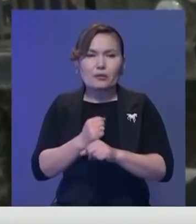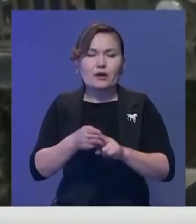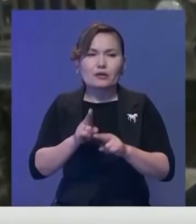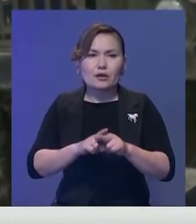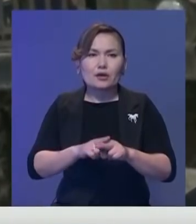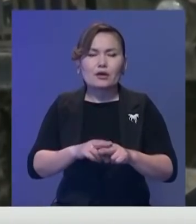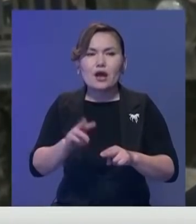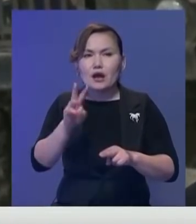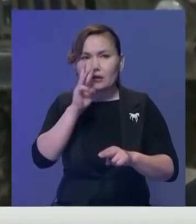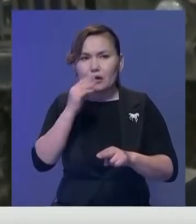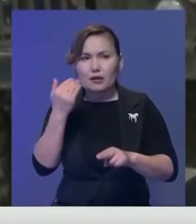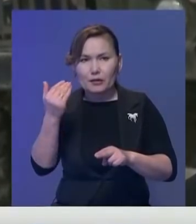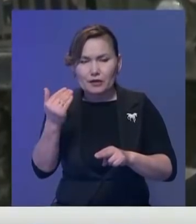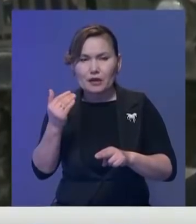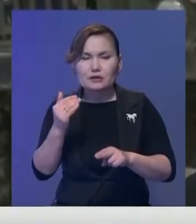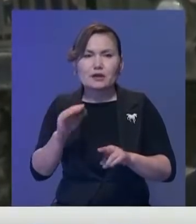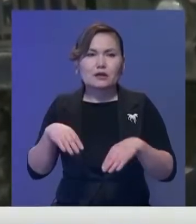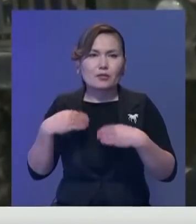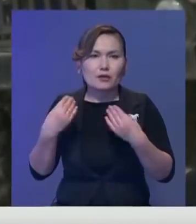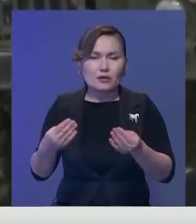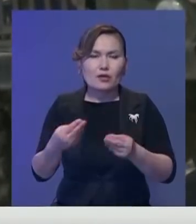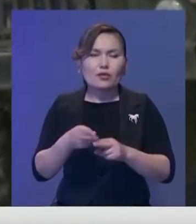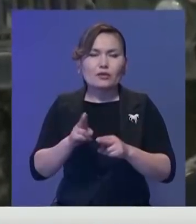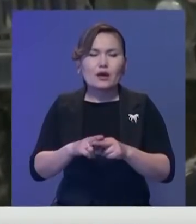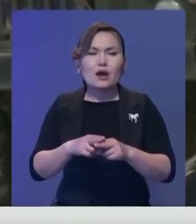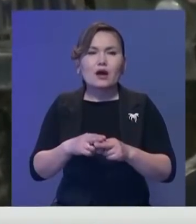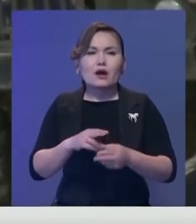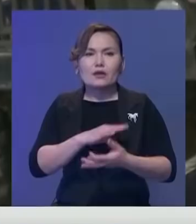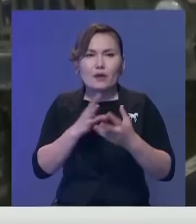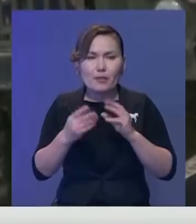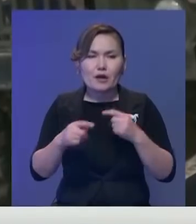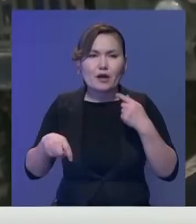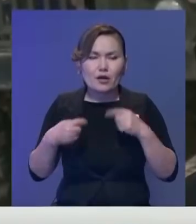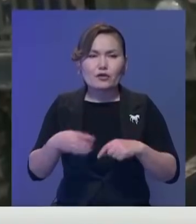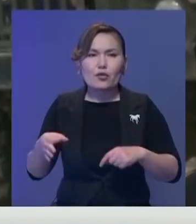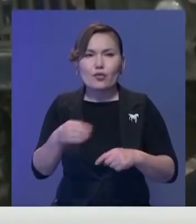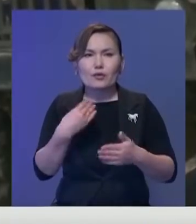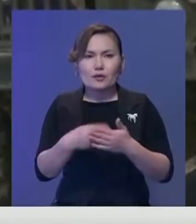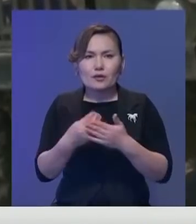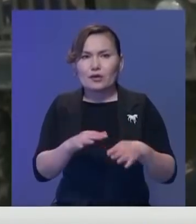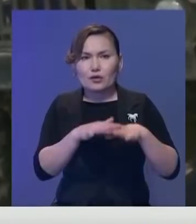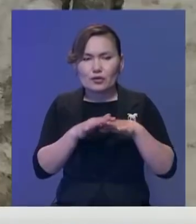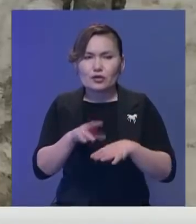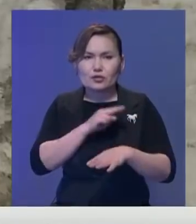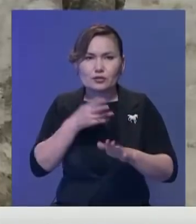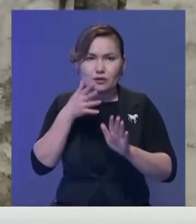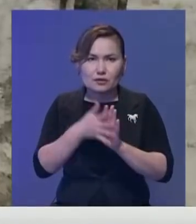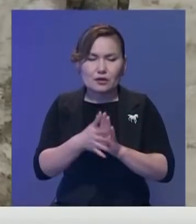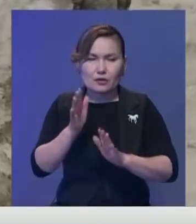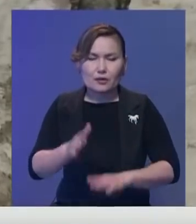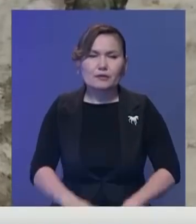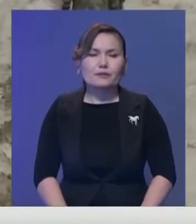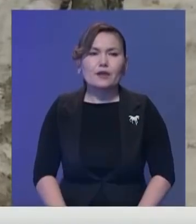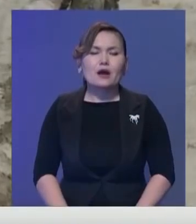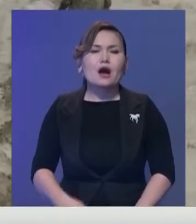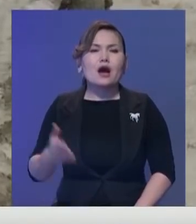маусымдық жұмысшылардың қызметкерлері, сосын қалған шығындардың бәрі облыстық бюджеттен қаржыландыруға жұмыс жасалады. Кезінде